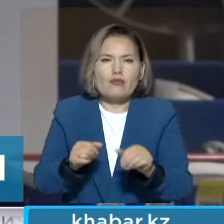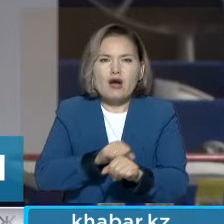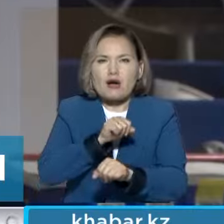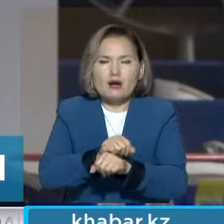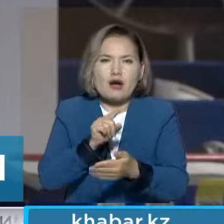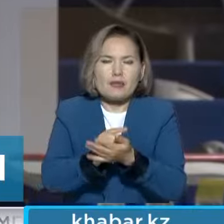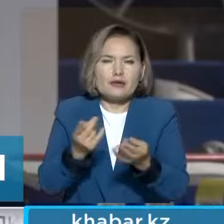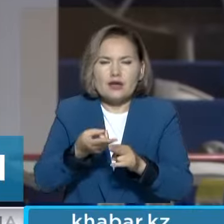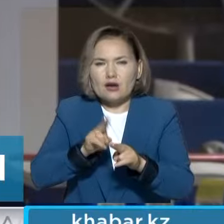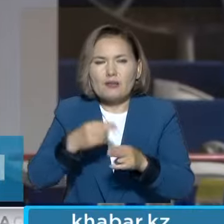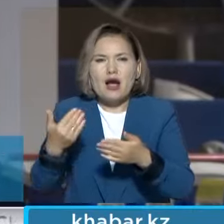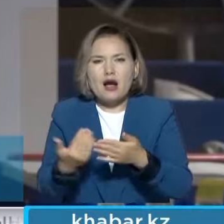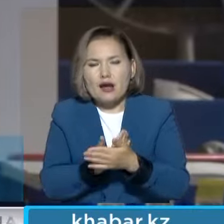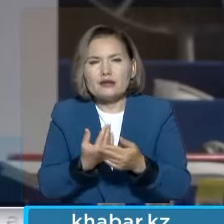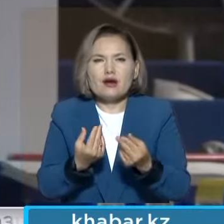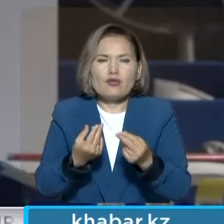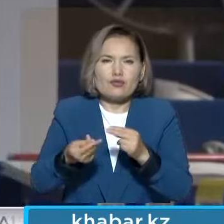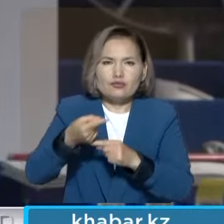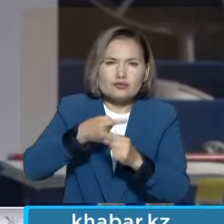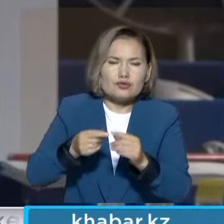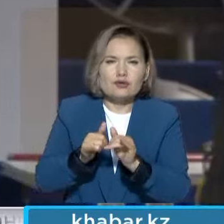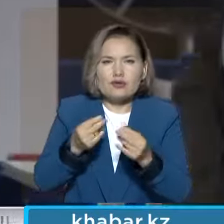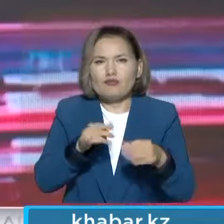жолға қойған соң ғана қайта қарастырылуы мүмкін.